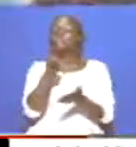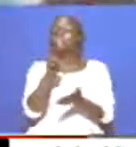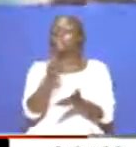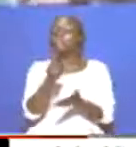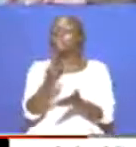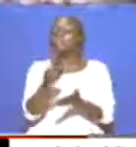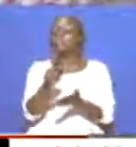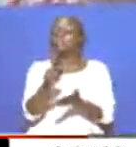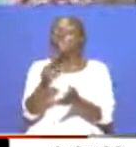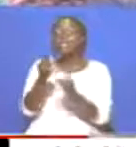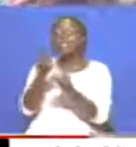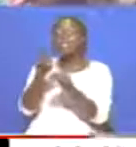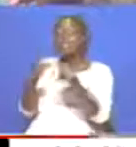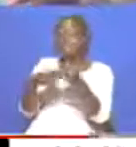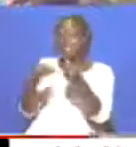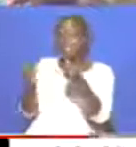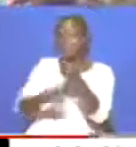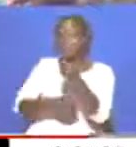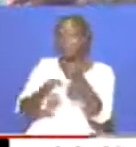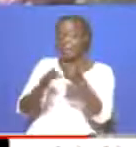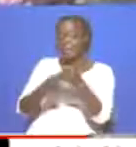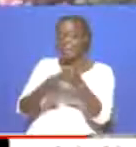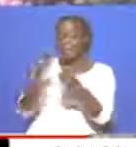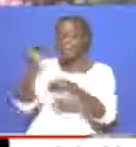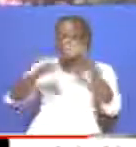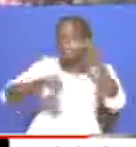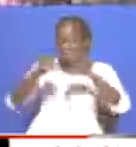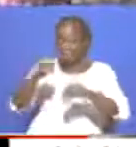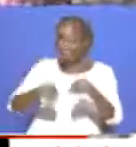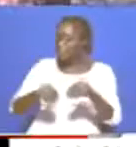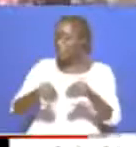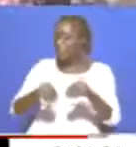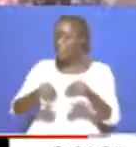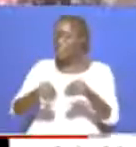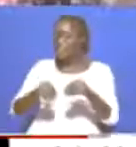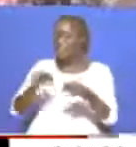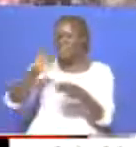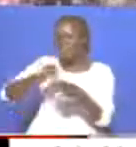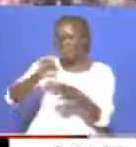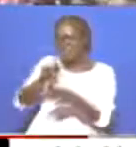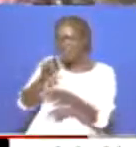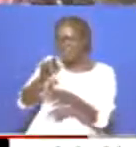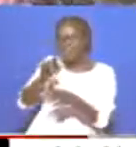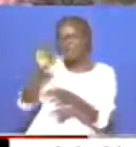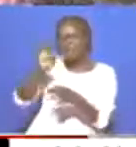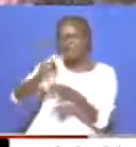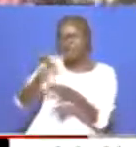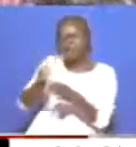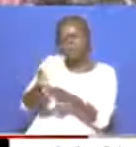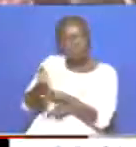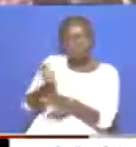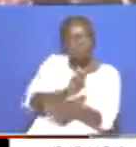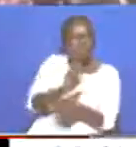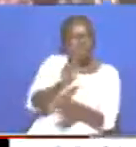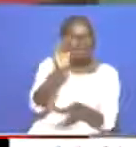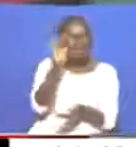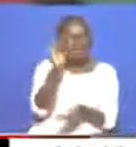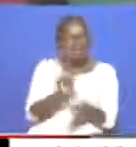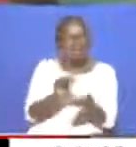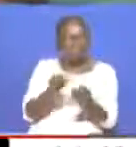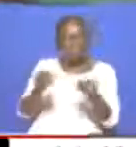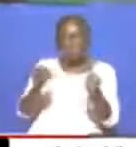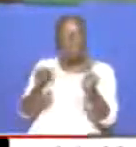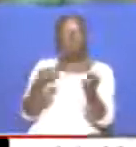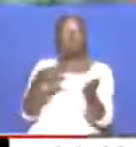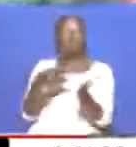ya tarehe 9 mwezi wa 8 itakuwa kura ya kurudisha chini bei ya unga.